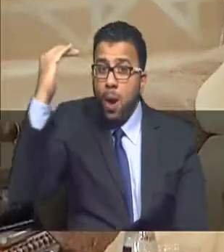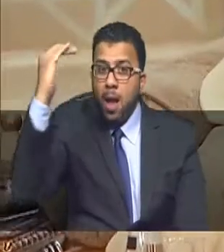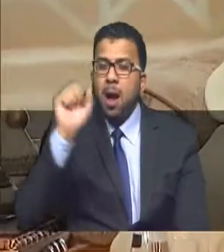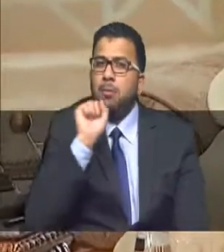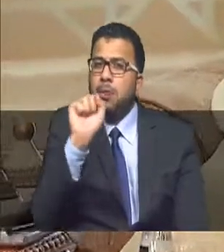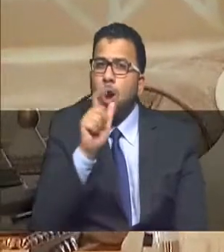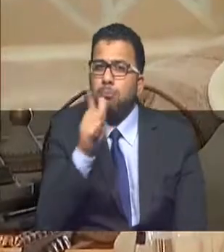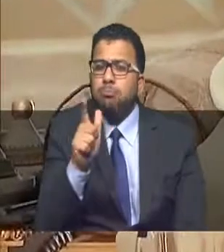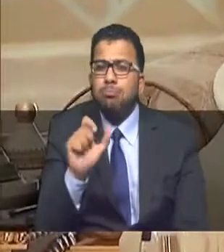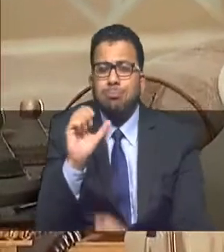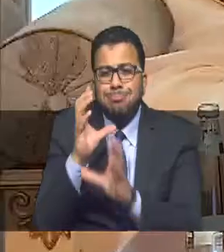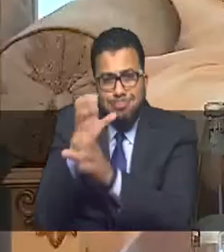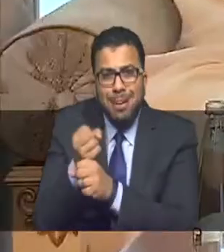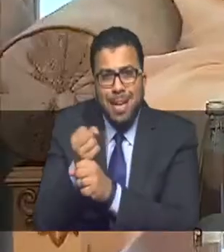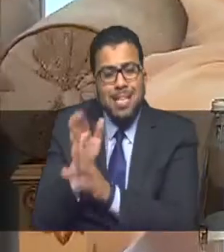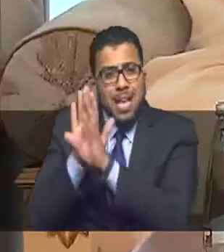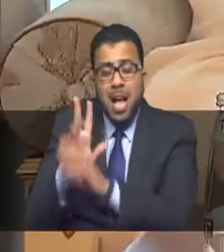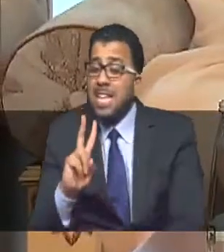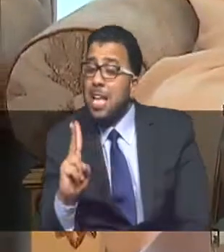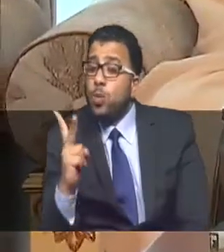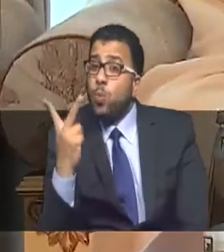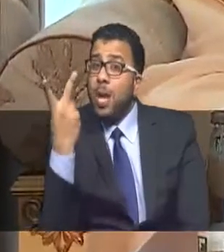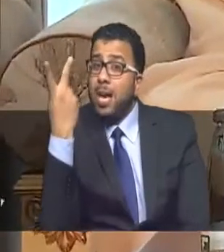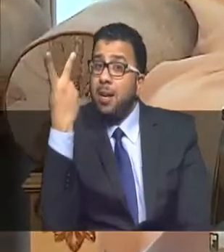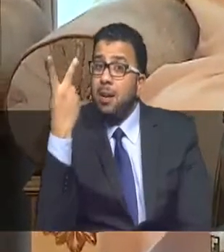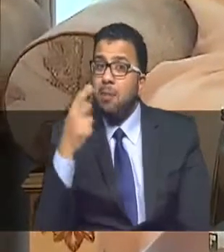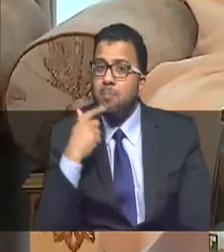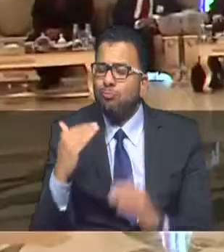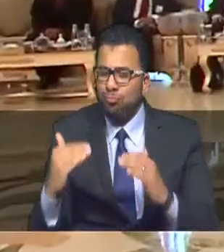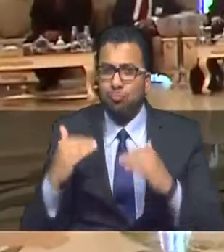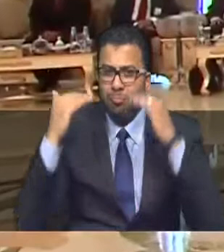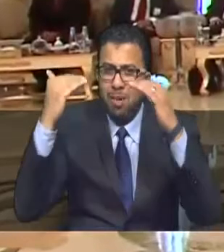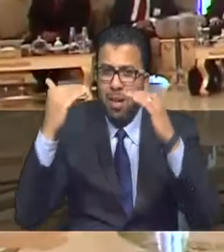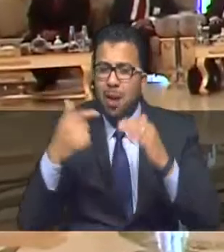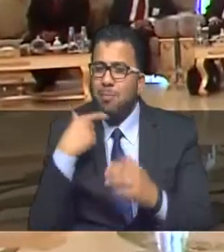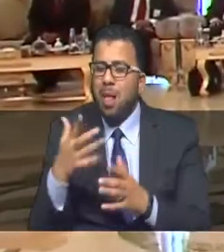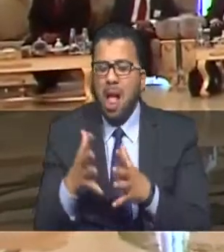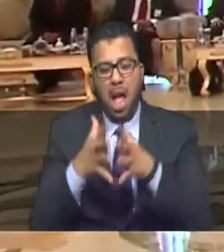والسبل الكفيلة بتعزيزها وتطويرها إلى آفاق أرحب وأوسع.